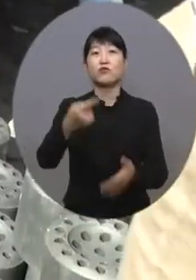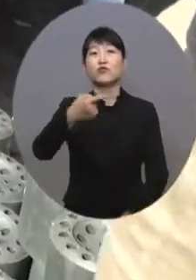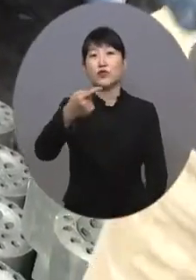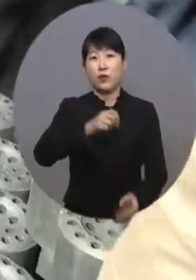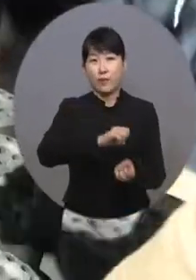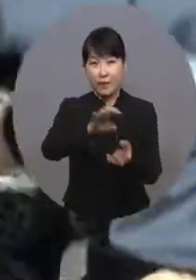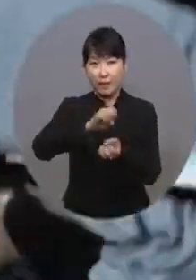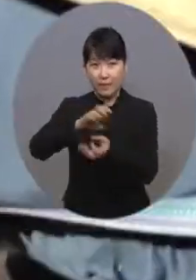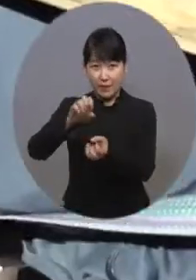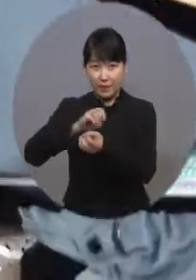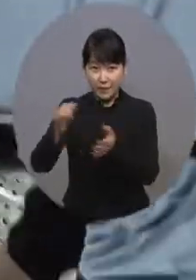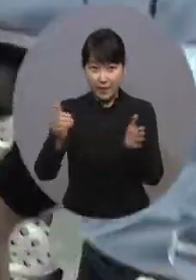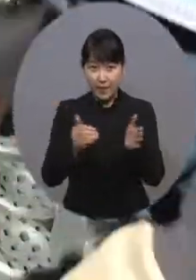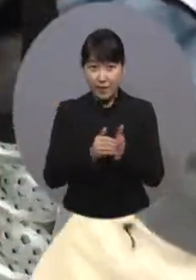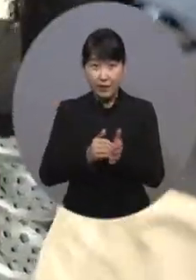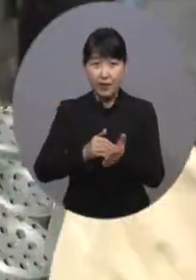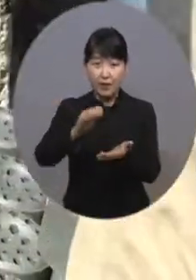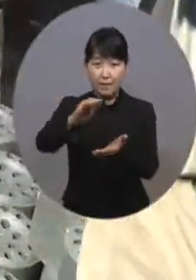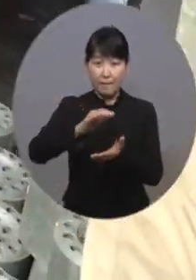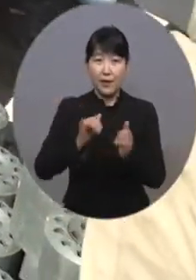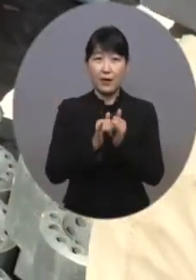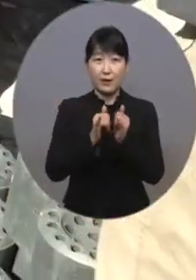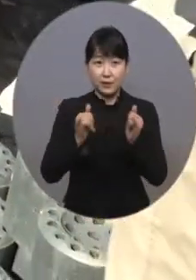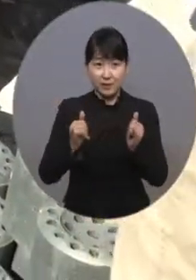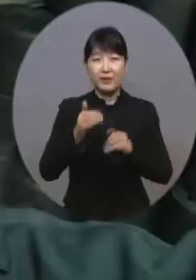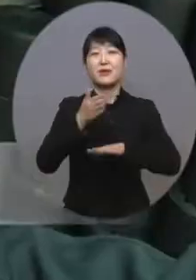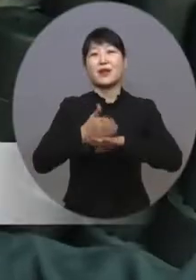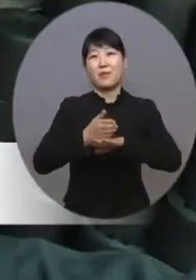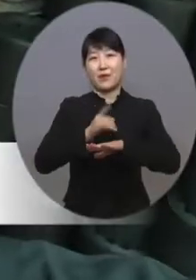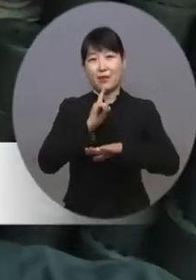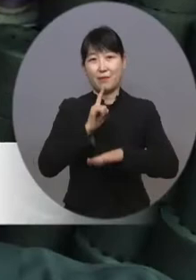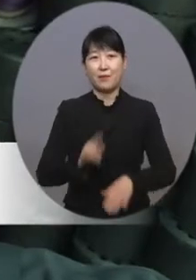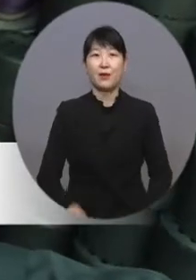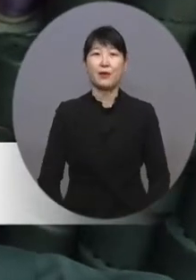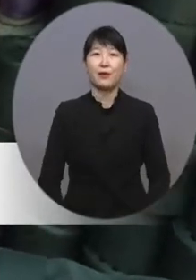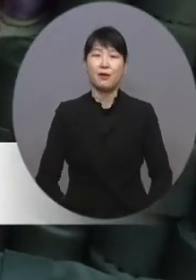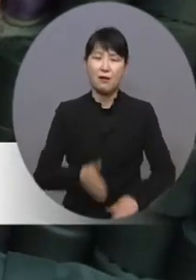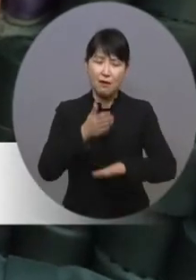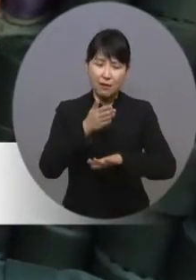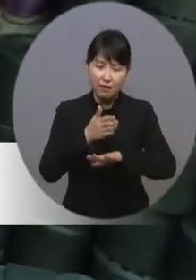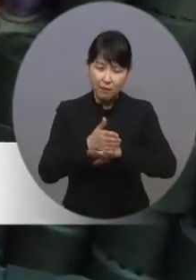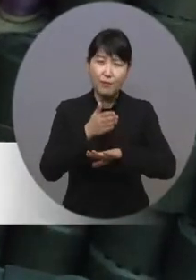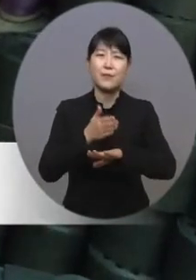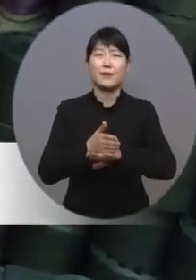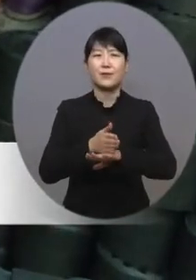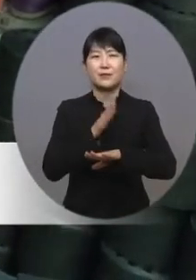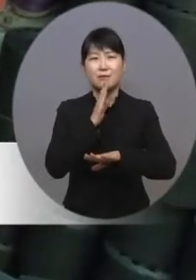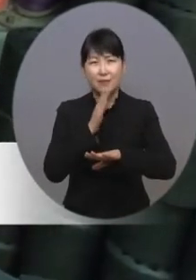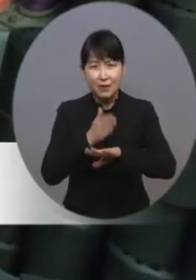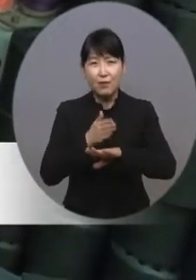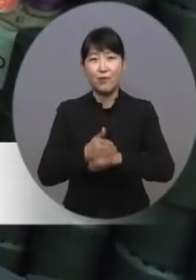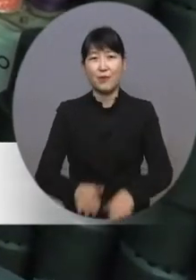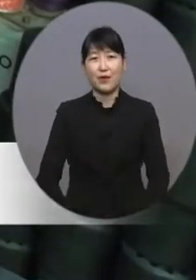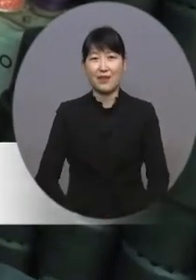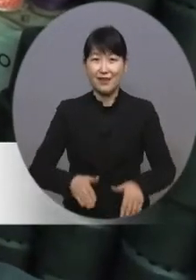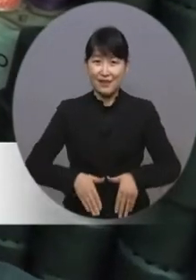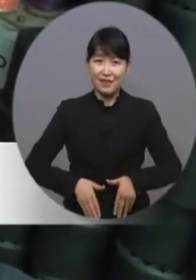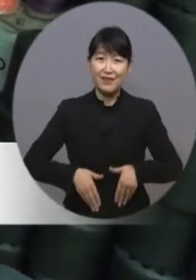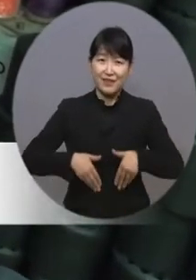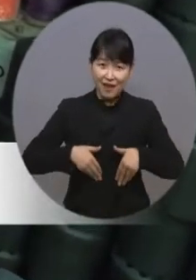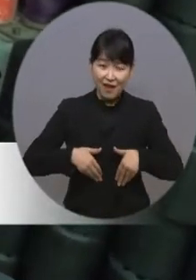받은 노인은 연탄은행의 도움에 감사하다고 말합니다. 아유, 고맙기는 뭐 짝이 없지요. 뭐